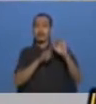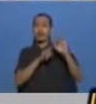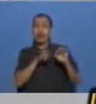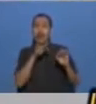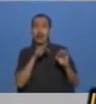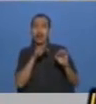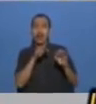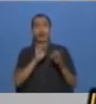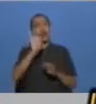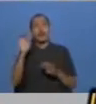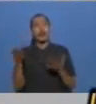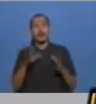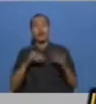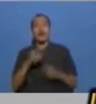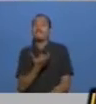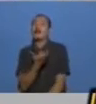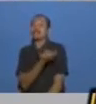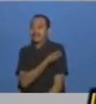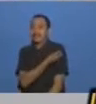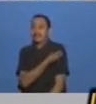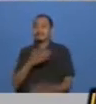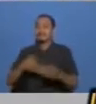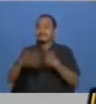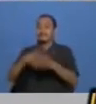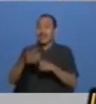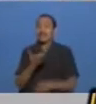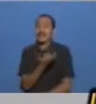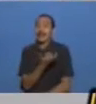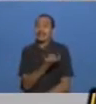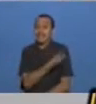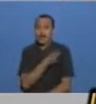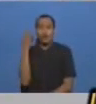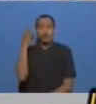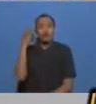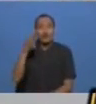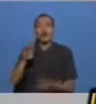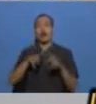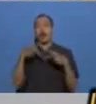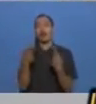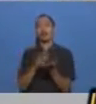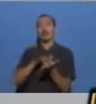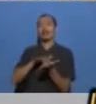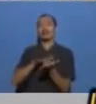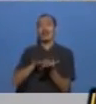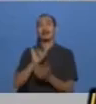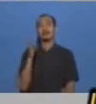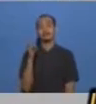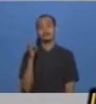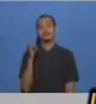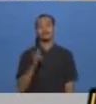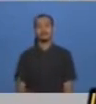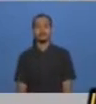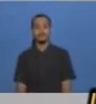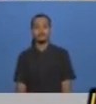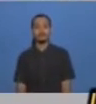dengan vaksin ya, yaitu mengenai pelaksanaan vaksinasi COVID-19 bagi kelompok rentan di daerah istimewa Yogyakarta, yang salah satunya adalah teman-teman dari CIKAL